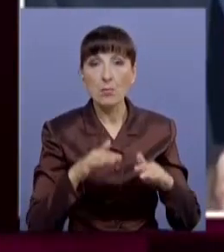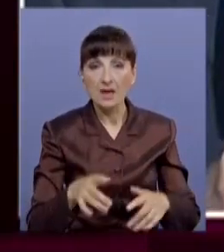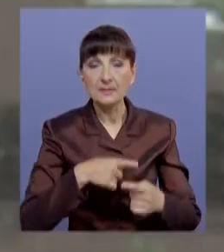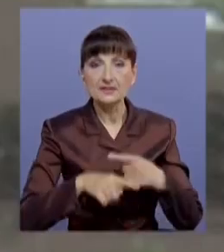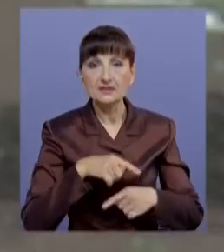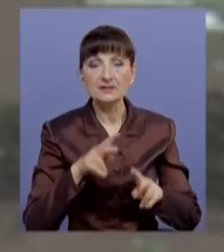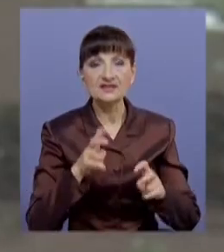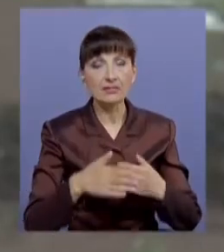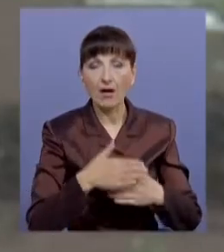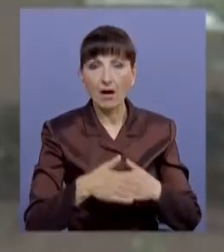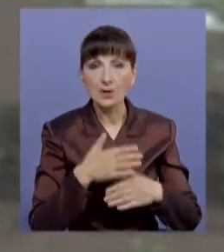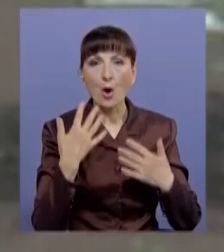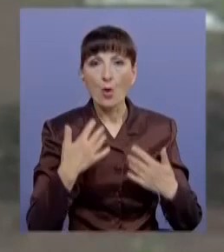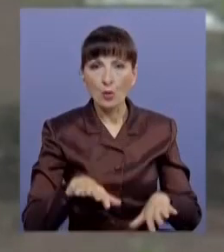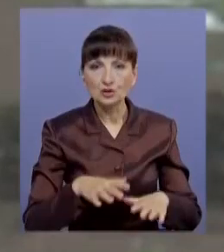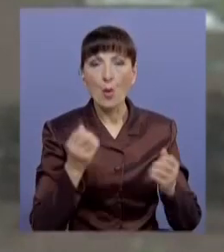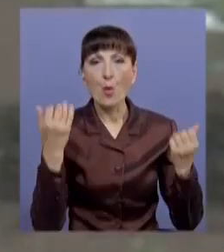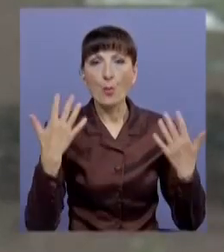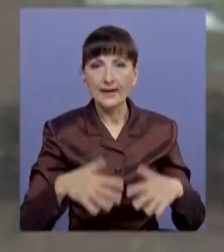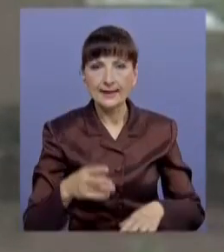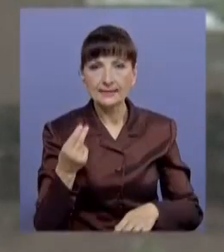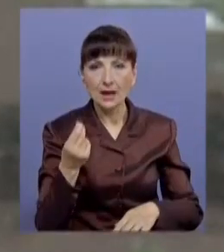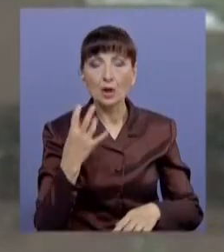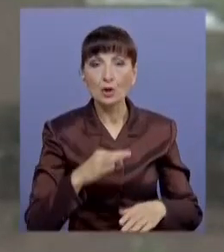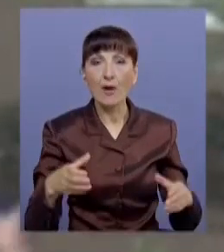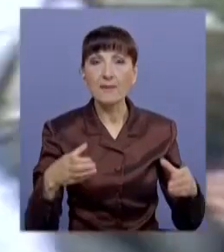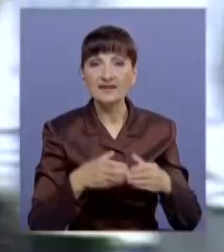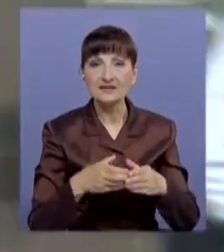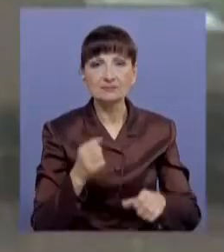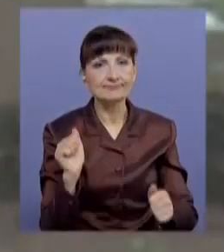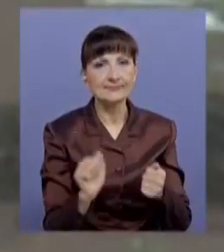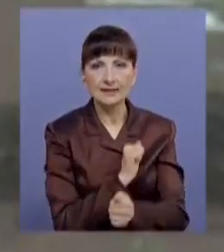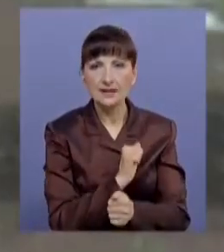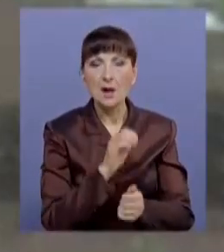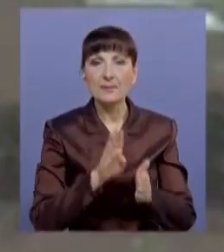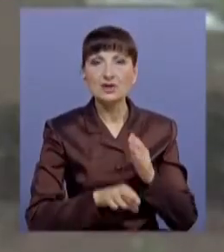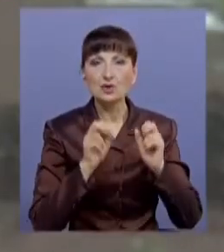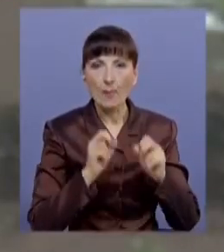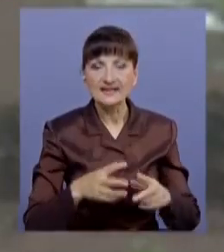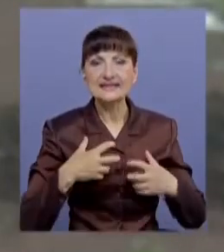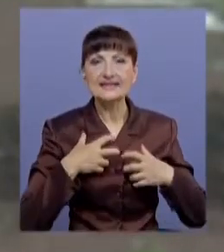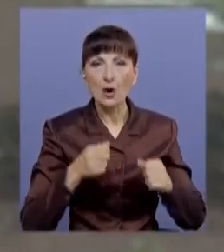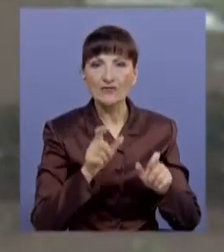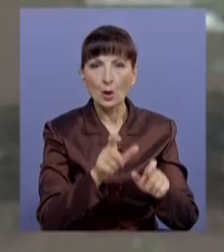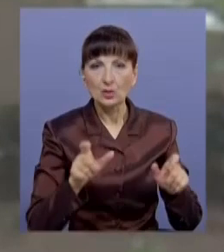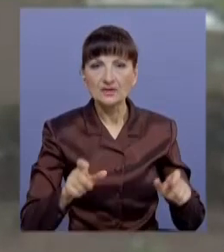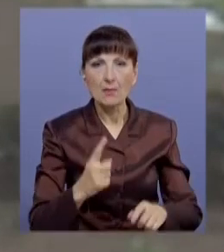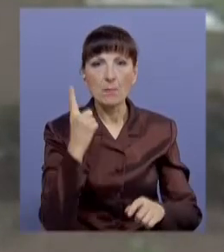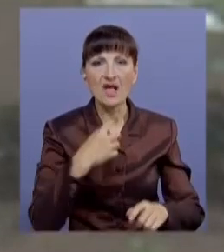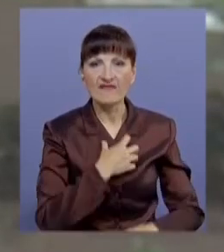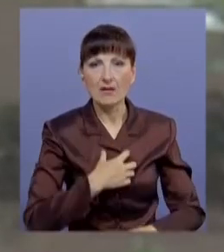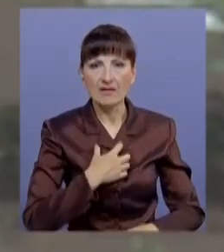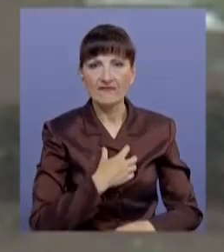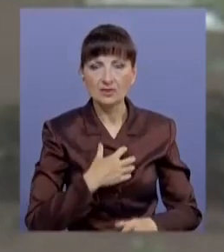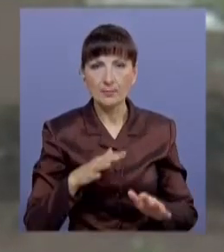называют карательными они уже терпят убытки но в комитете непреклонные безопасности здоровья населения важнее